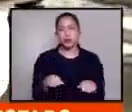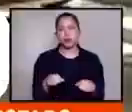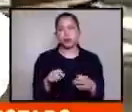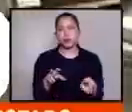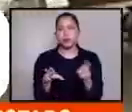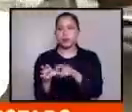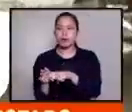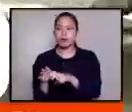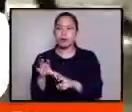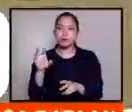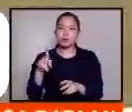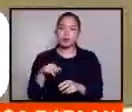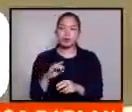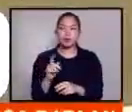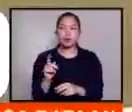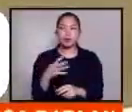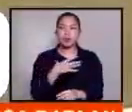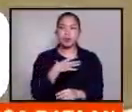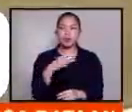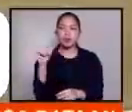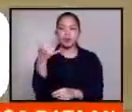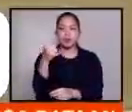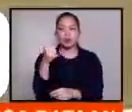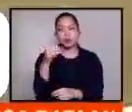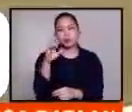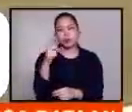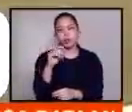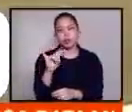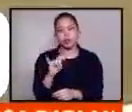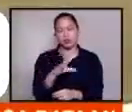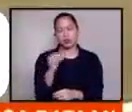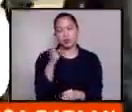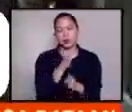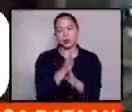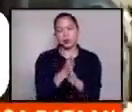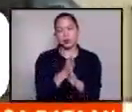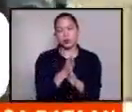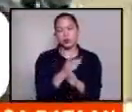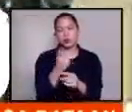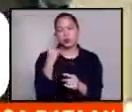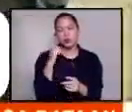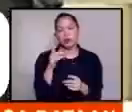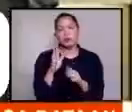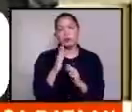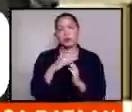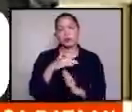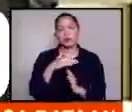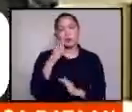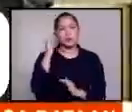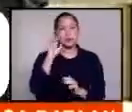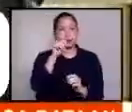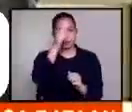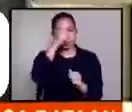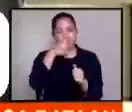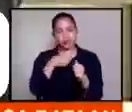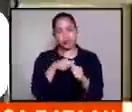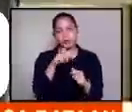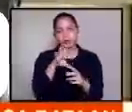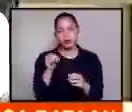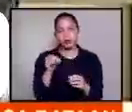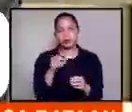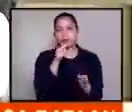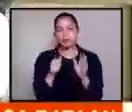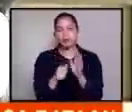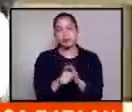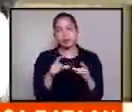TNVS, Coupon Taxi, Dilaw na Airport Taxi at Airport Bus ang mga pasahero. Paalala ng mga otoridad sa mga pasahero, itago ang maliit na papel